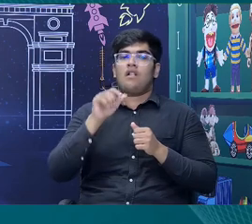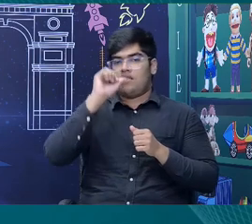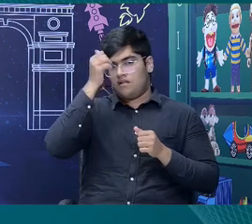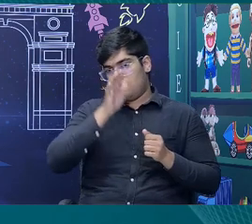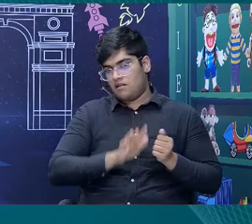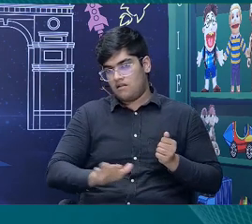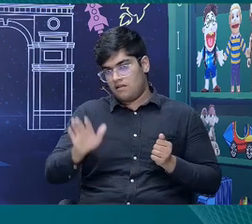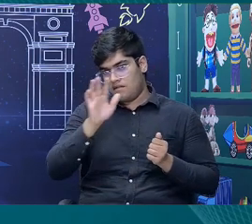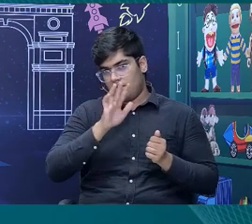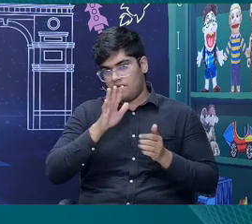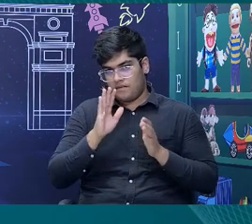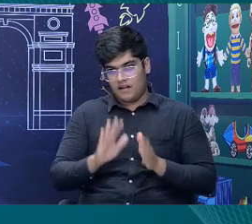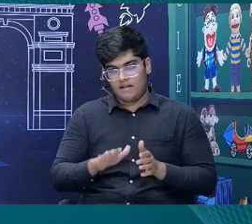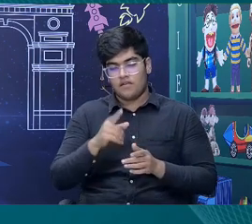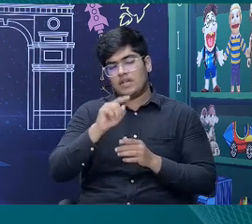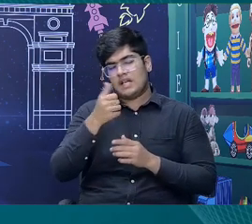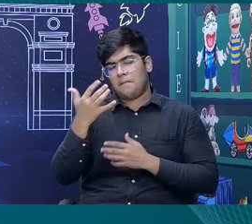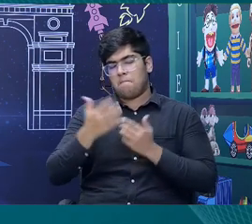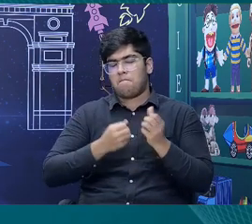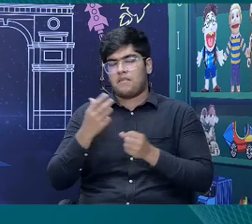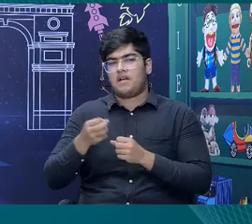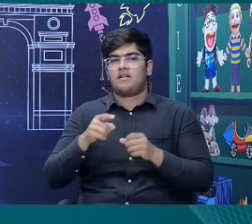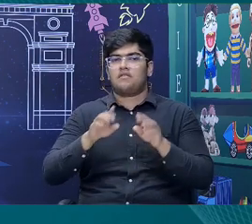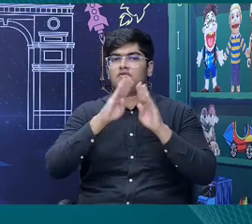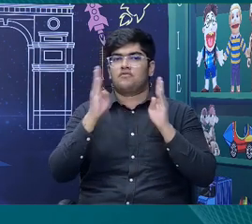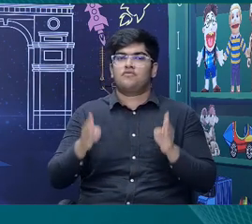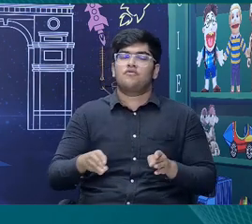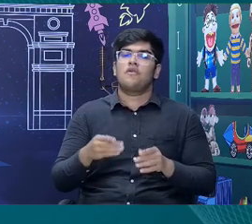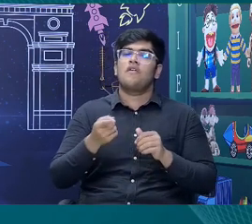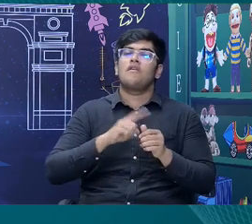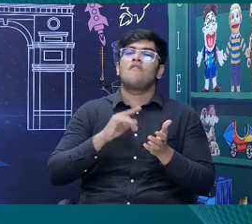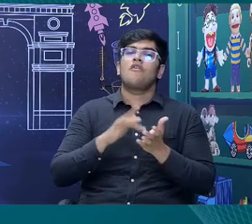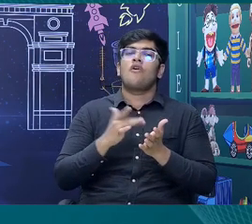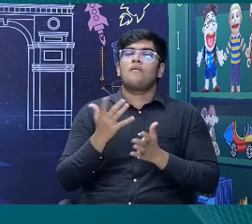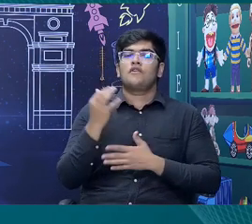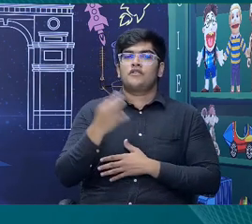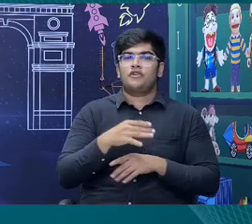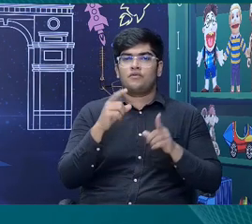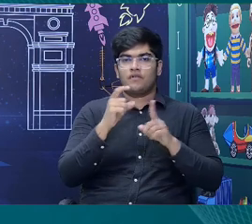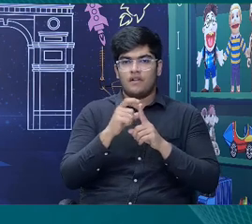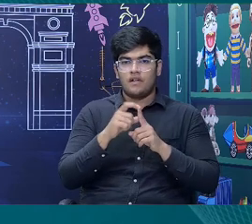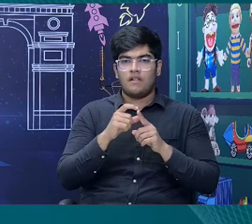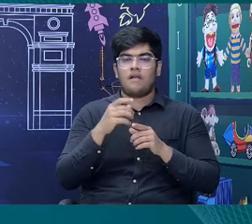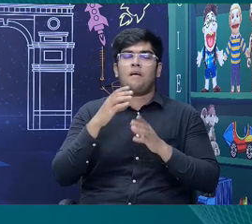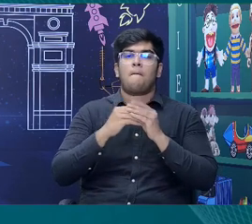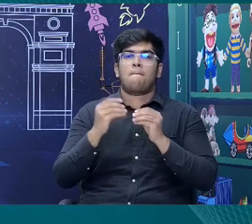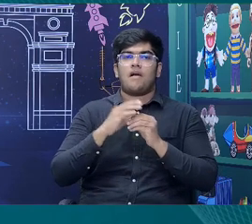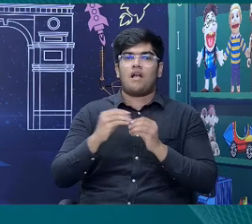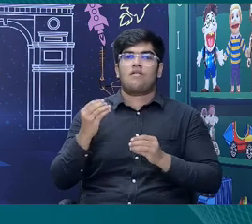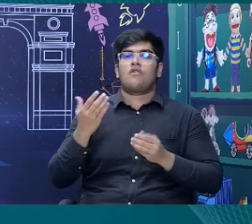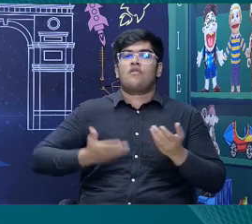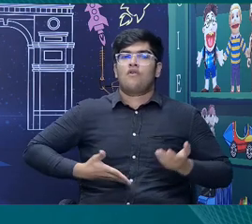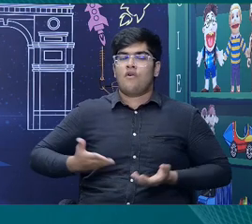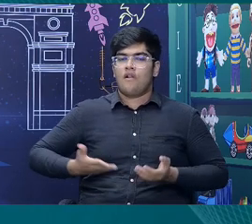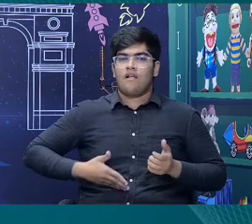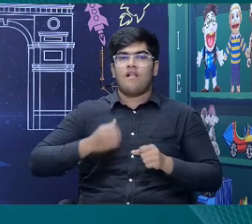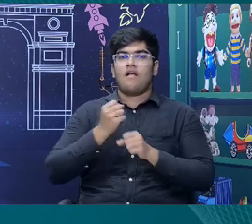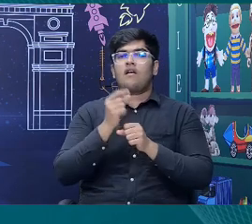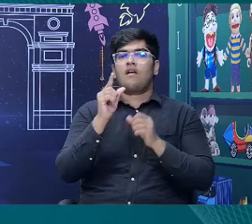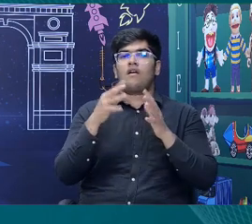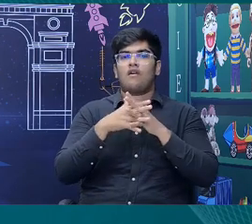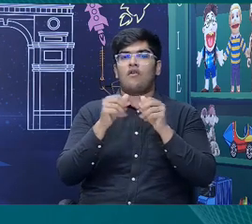कंट्री एंड यू कैन डायरेक्टली परचेज दीज टेक्स्ट बुक्स फ्रॉम द सेल्स काउंटर लोकेटेड एट न्यू दिल्ली बेंगलुरु कोलकाता गुवाहाटी एंड